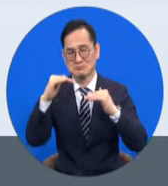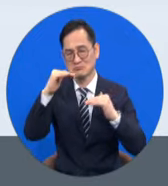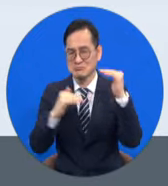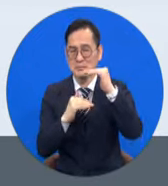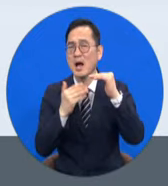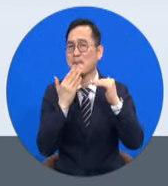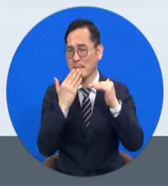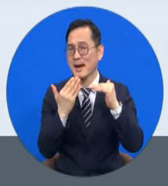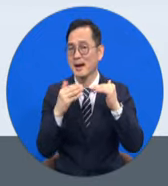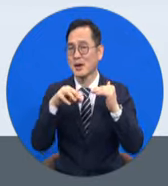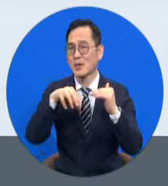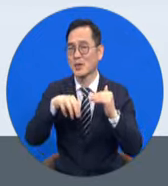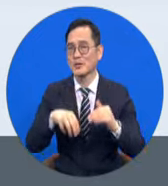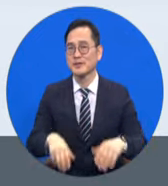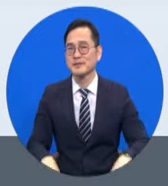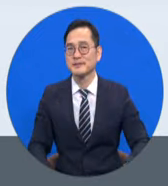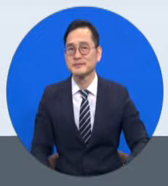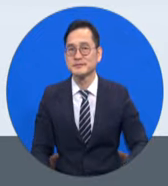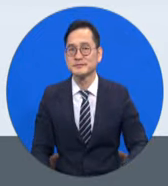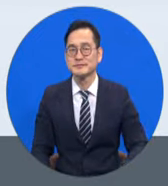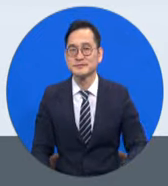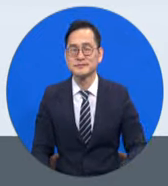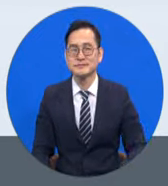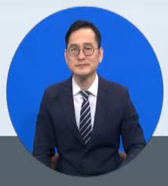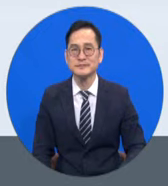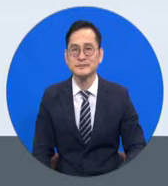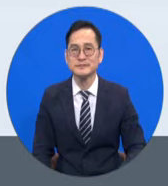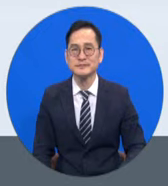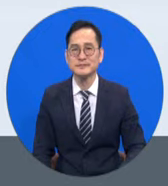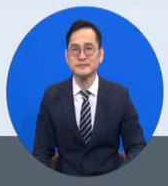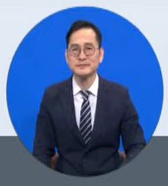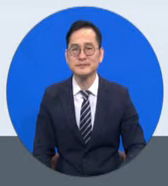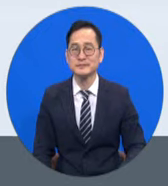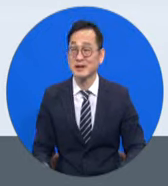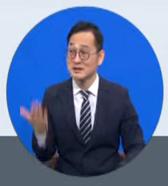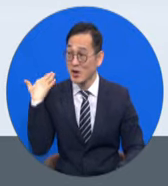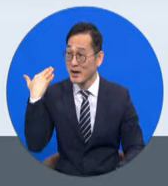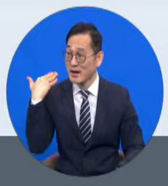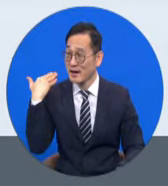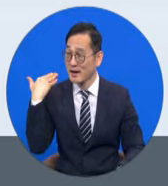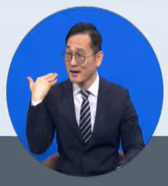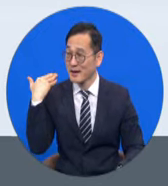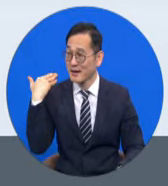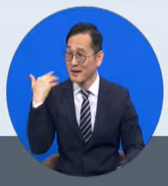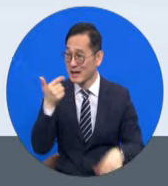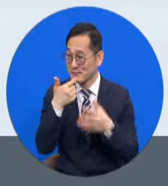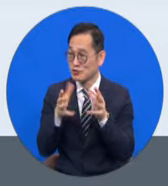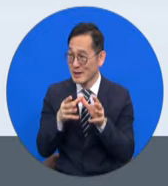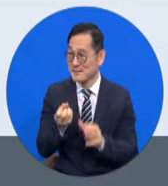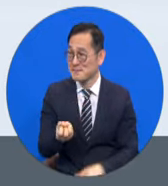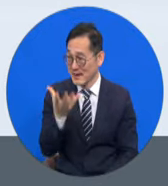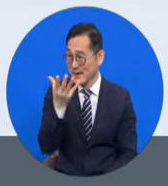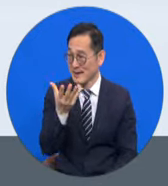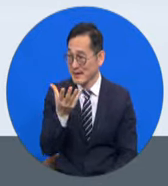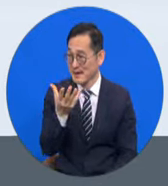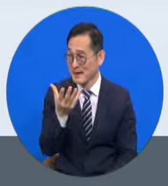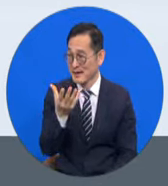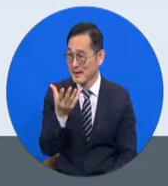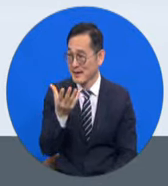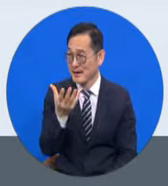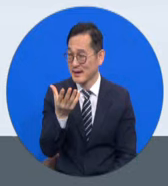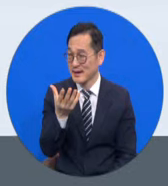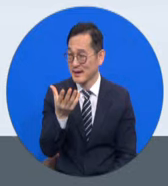보였던 지역이고 안기룡 후보, 김재수 후보 맞붙고 있는데 지난 선거에서도 민주당이 파란색으로 칠했던